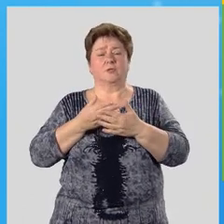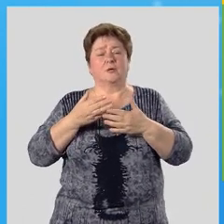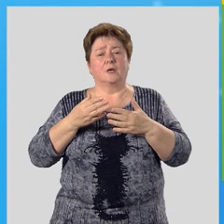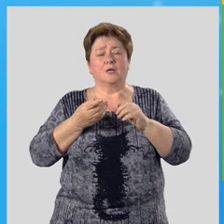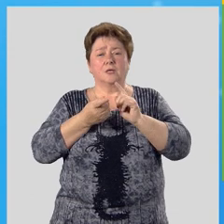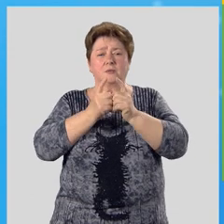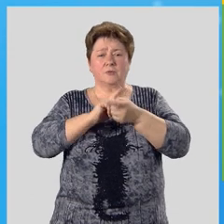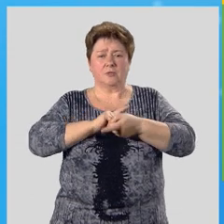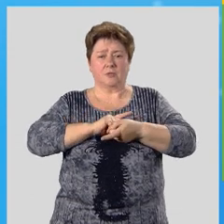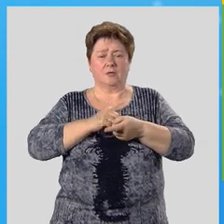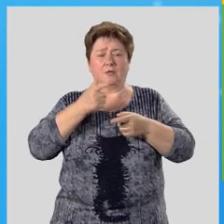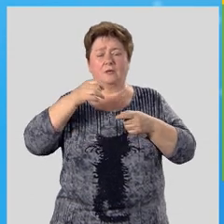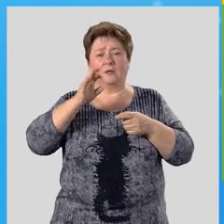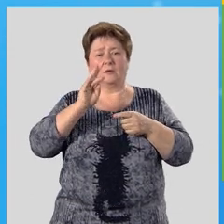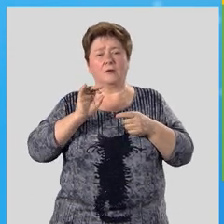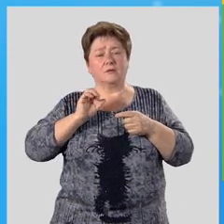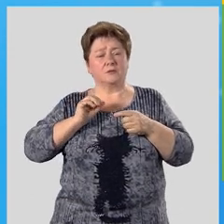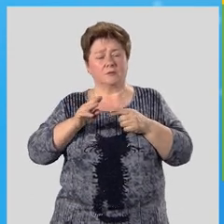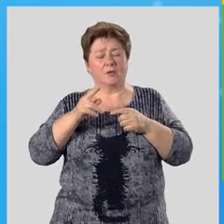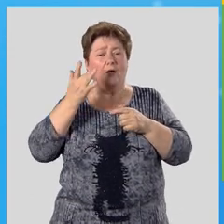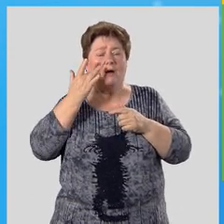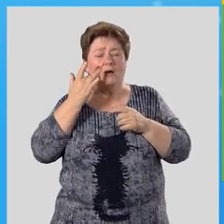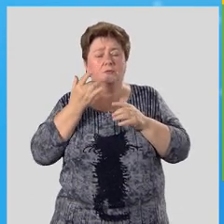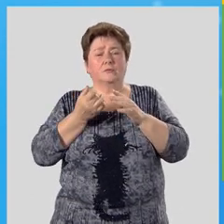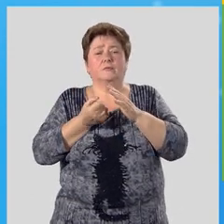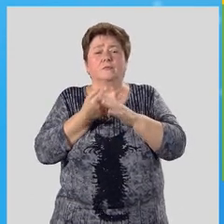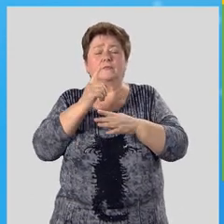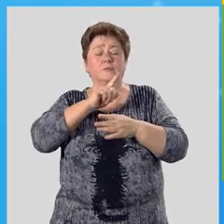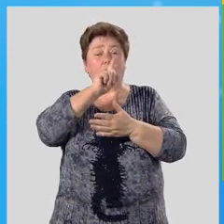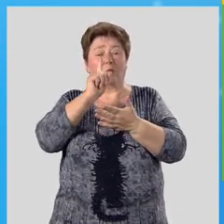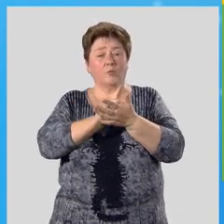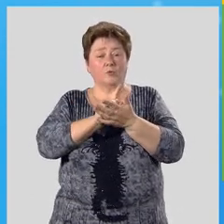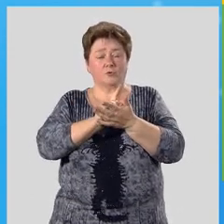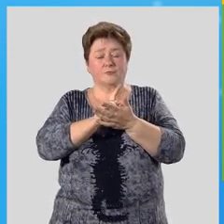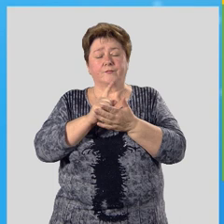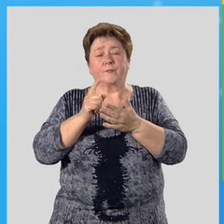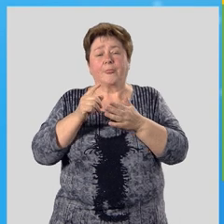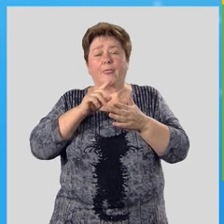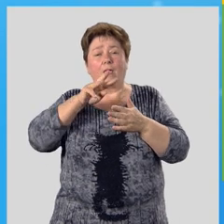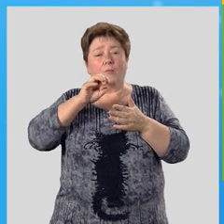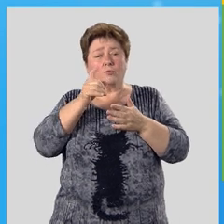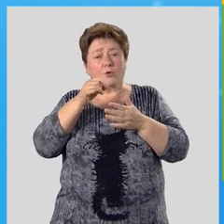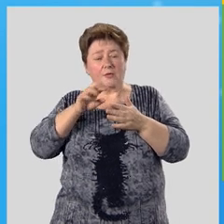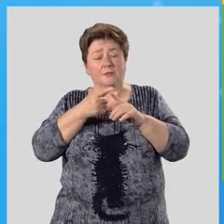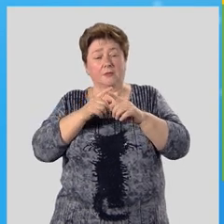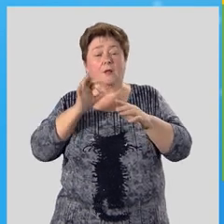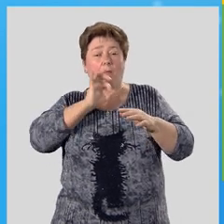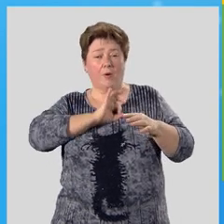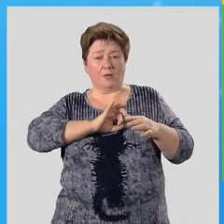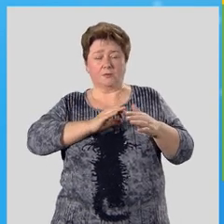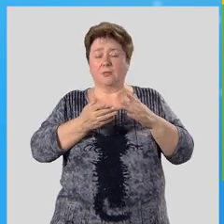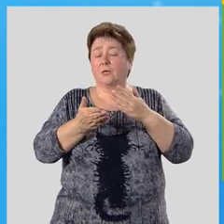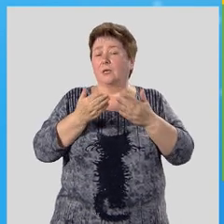стойкие изменения генотипа. Возникает вопрос, мутации – это полезные изменения